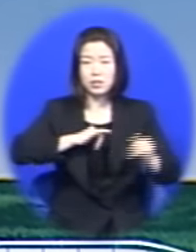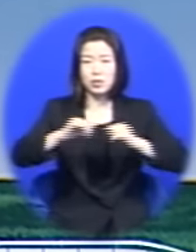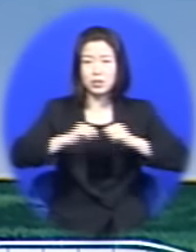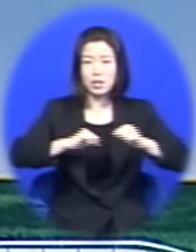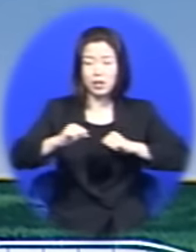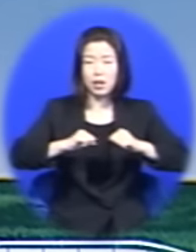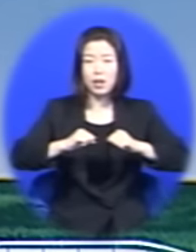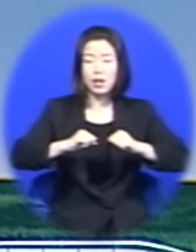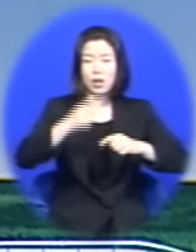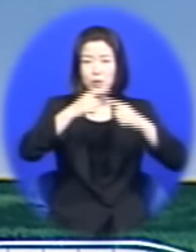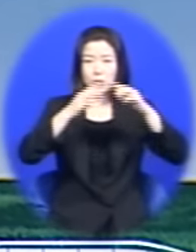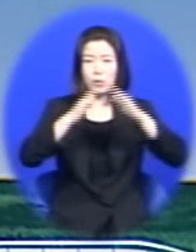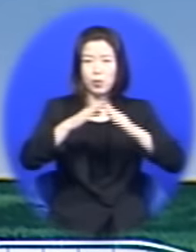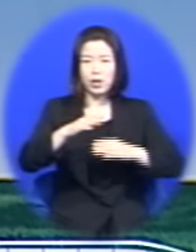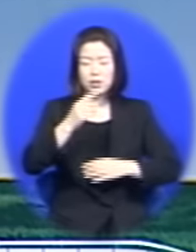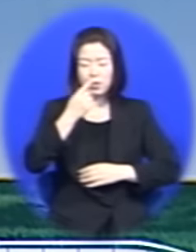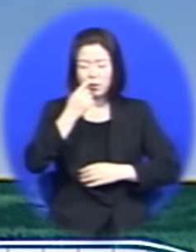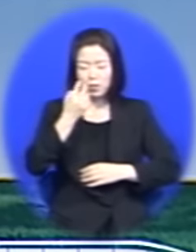막힌 기적인 거죠.